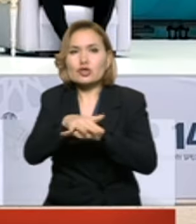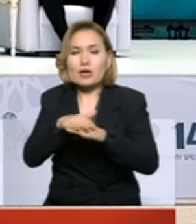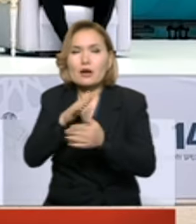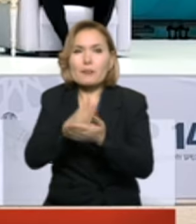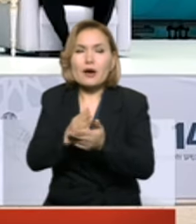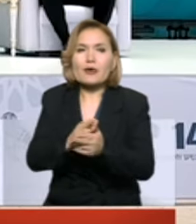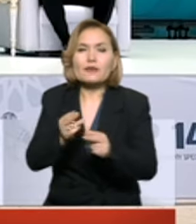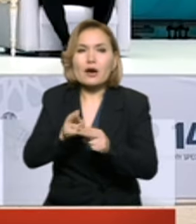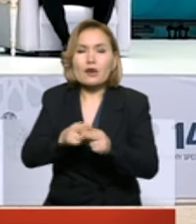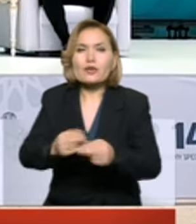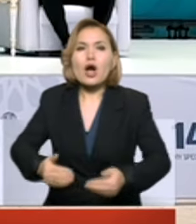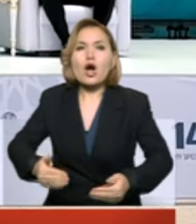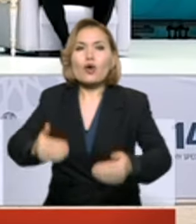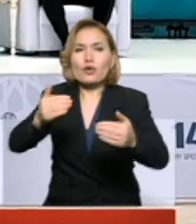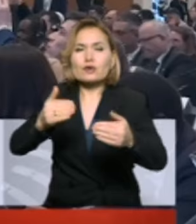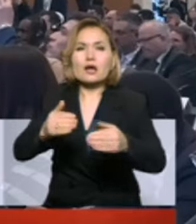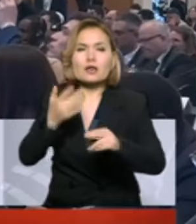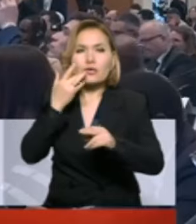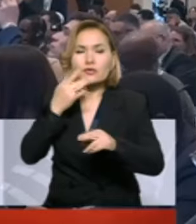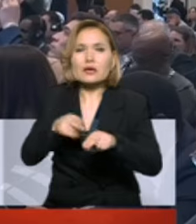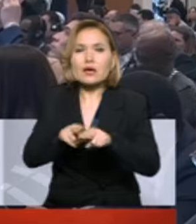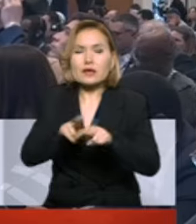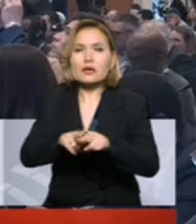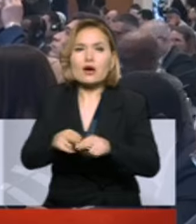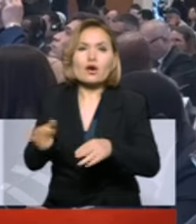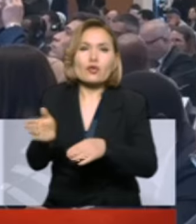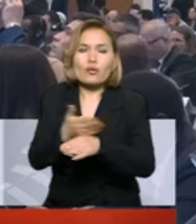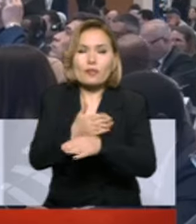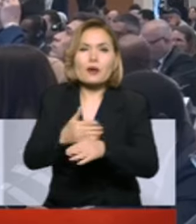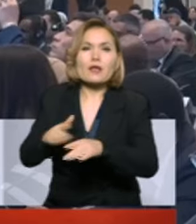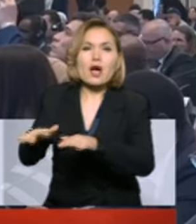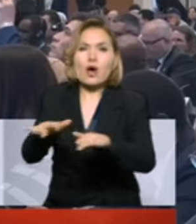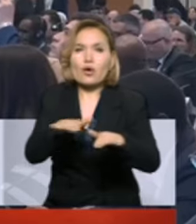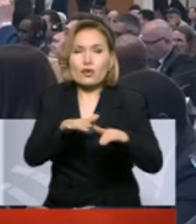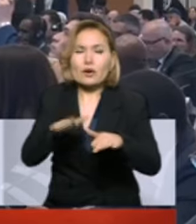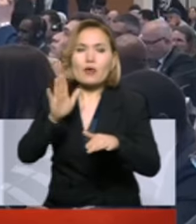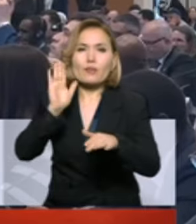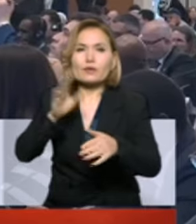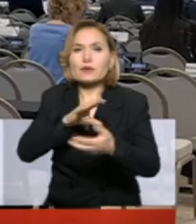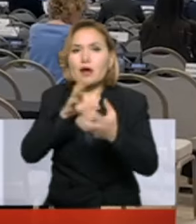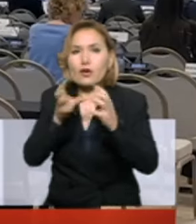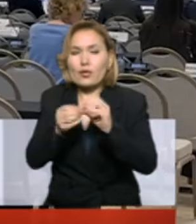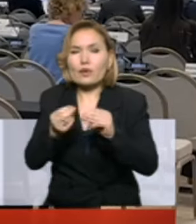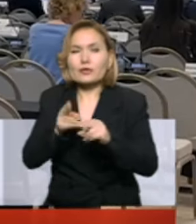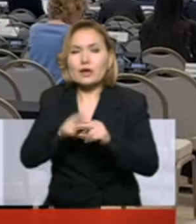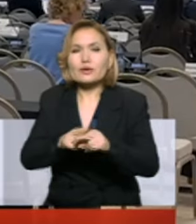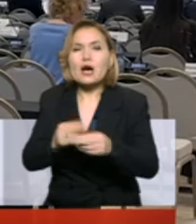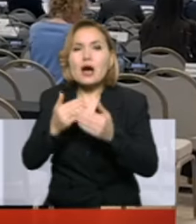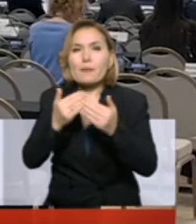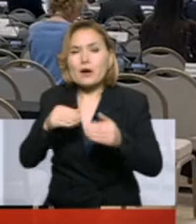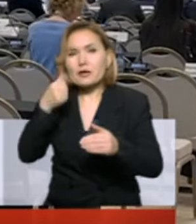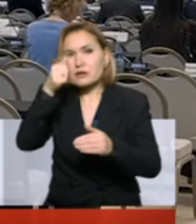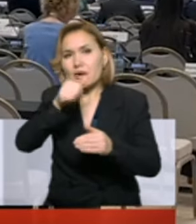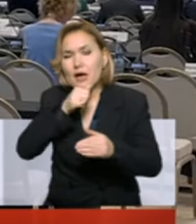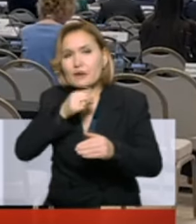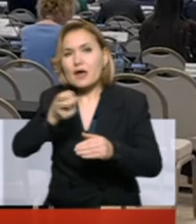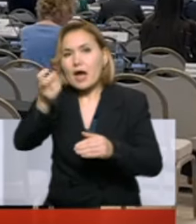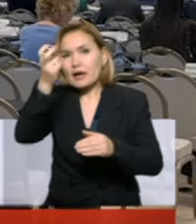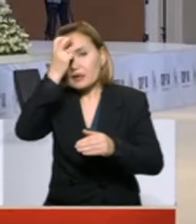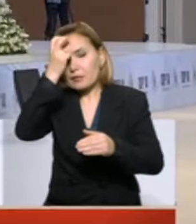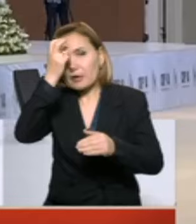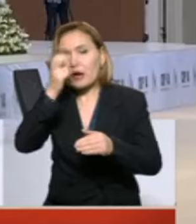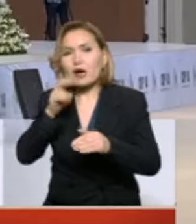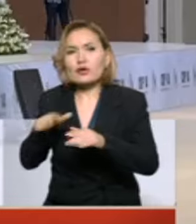жердегі қоршаулар алынып, бөкендер күзде сол елге қарай көшеді. Өзбекстандық сарапшылардың айтуынша, соңғы кезде киіктің миграциясы